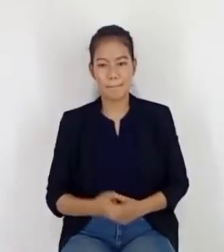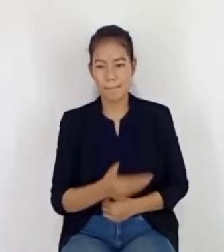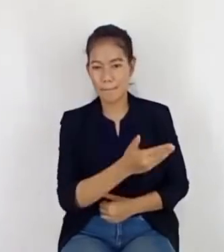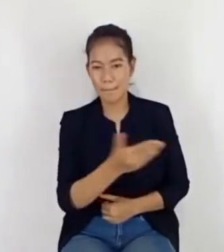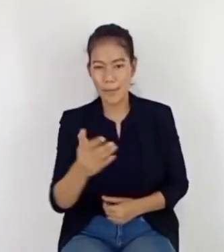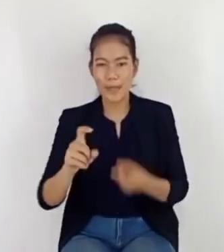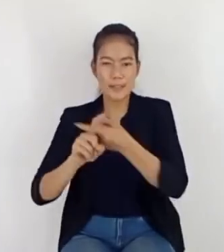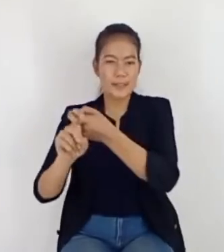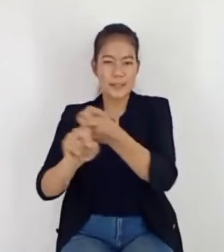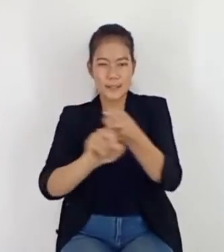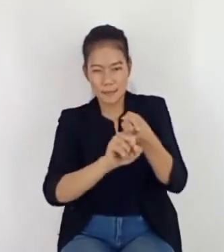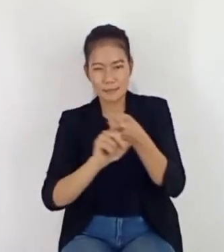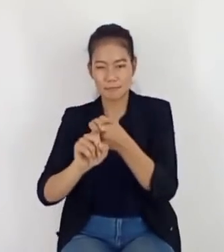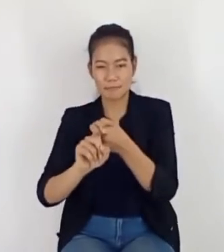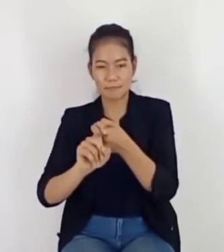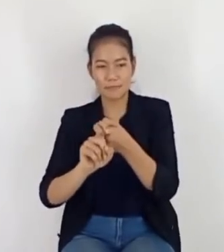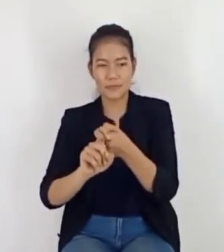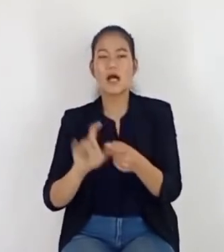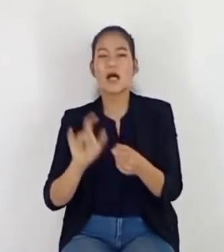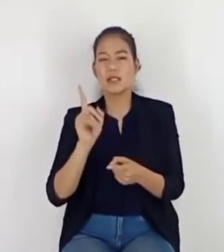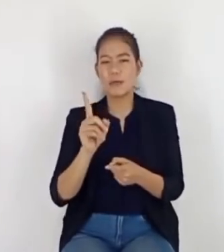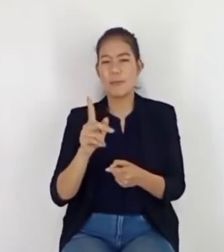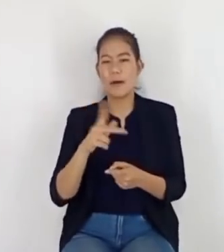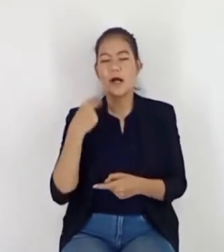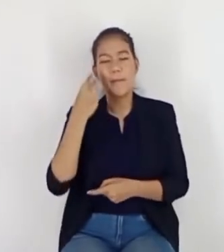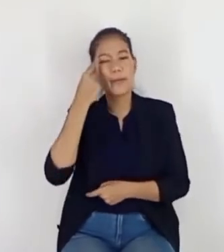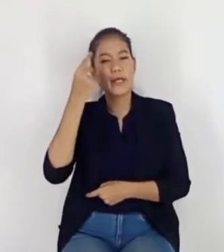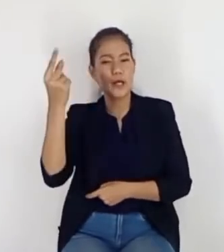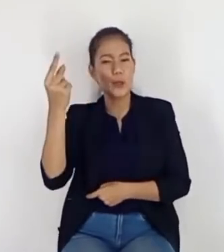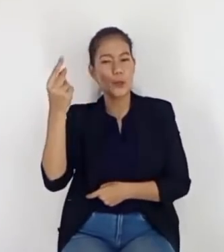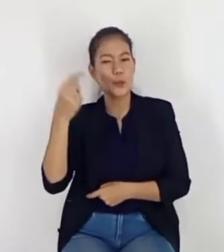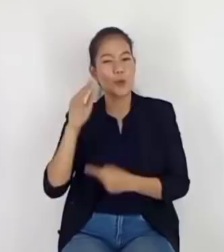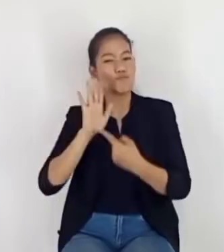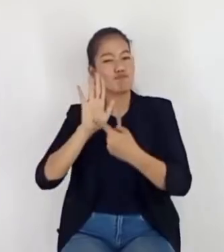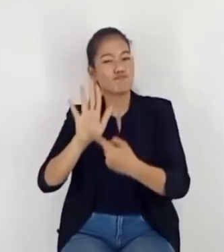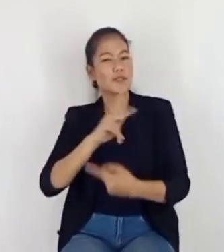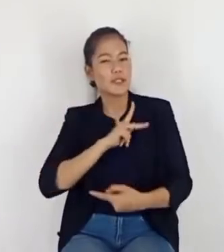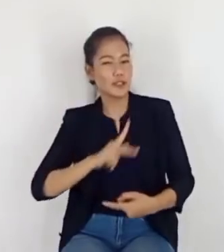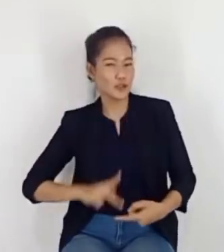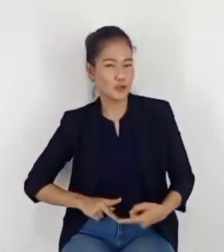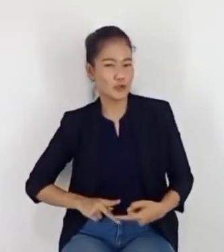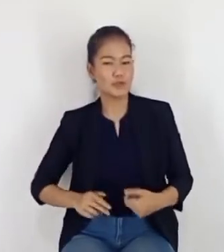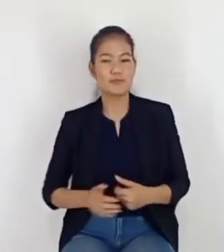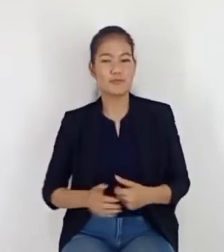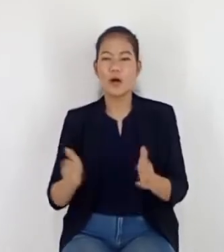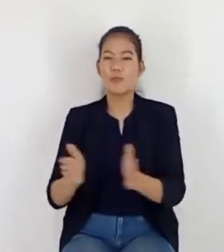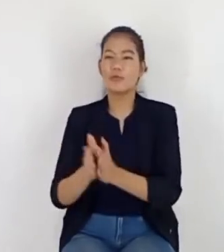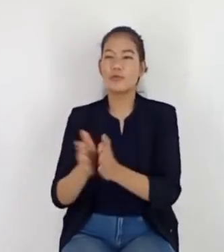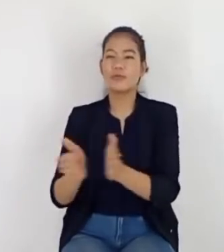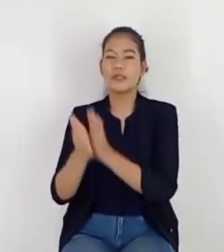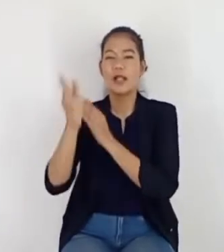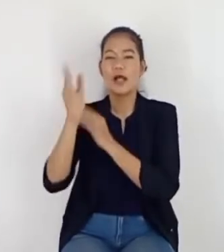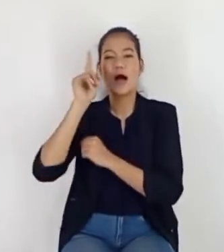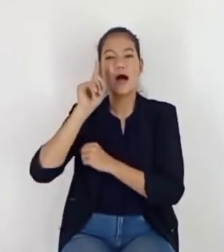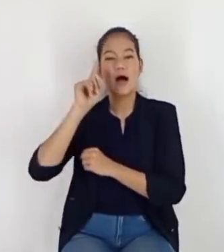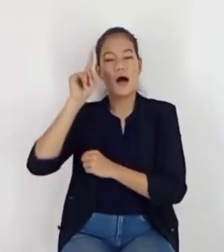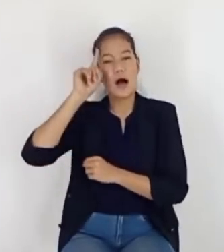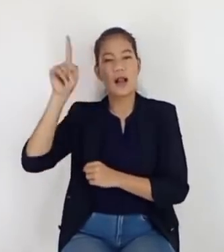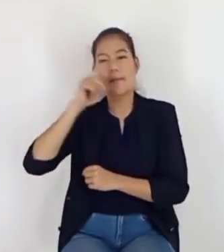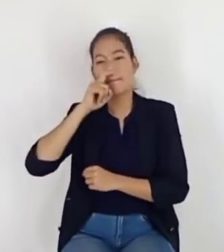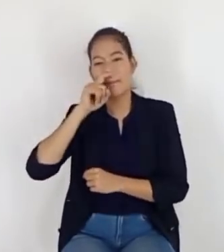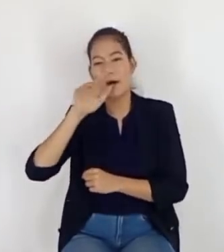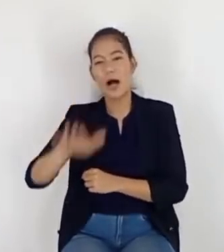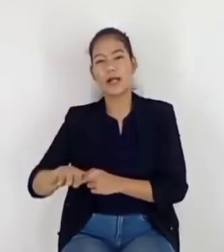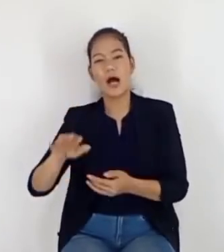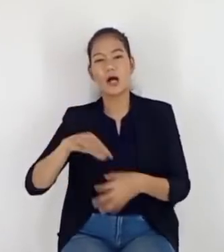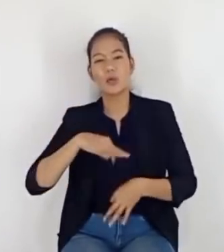Jadilah sahabat sesama. Sebab kami rindu mempersaksikan Kristus. Terpujilah Allah Bapa, Anak, dan Roh Kudus.